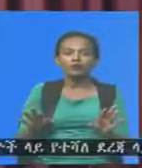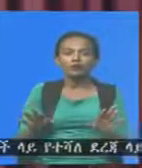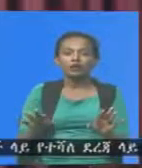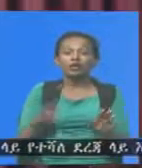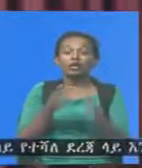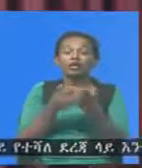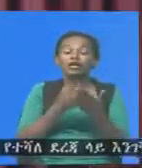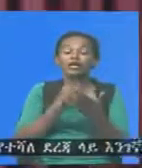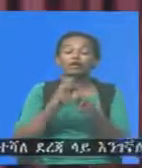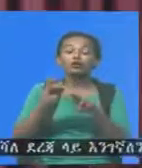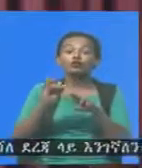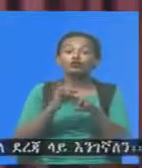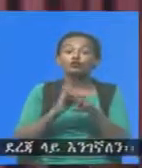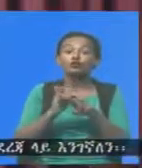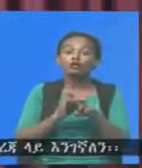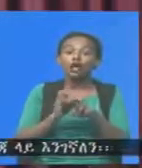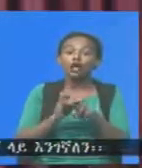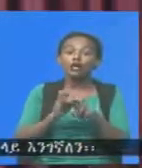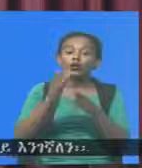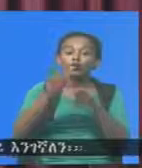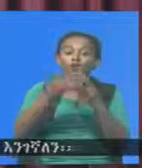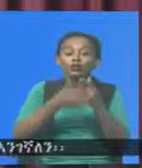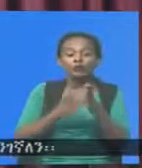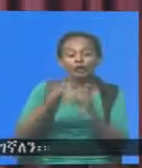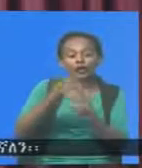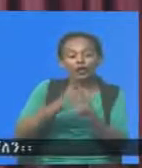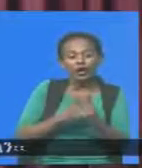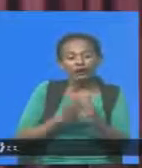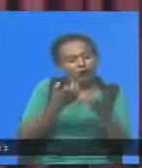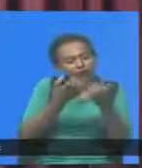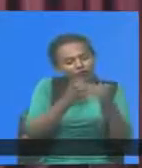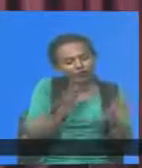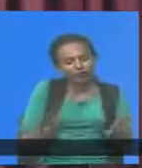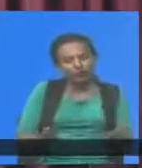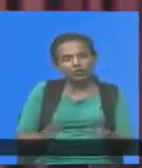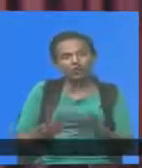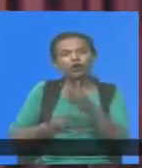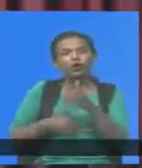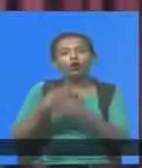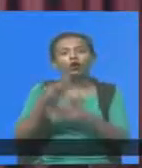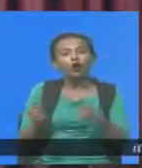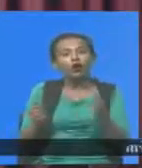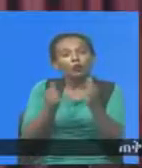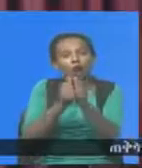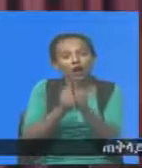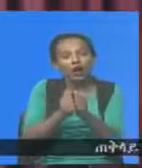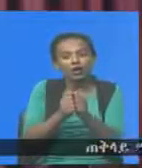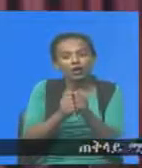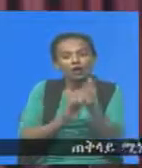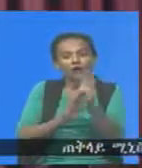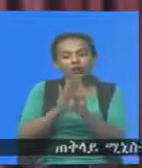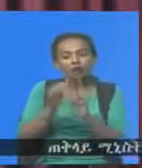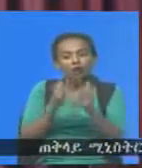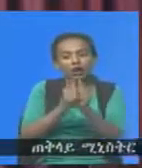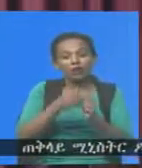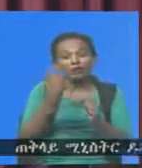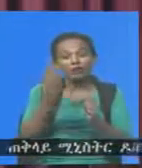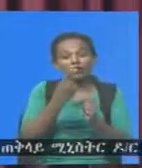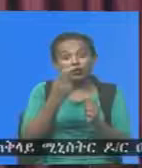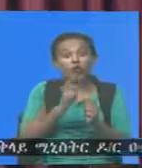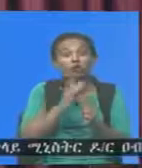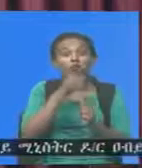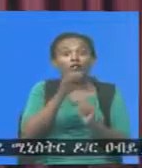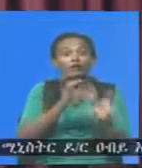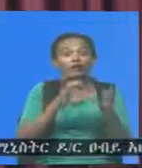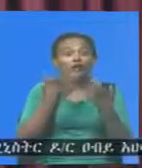ለዚህ ነው ጅቡቲ ላይ ወደብ መከራየት አንፈልግም፣ ካሁን በኋላ በጋራ አልንተን በጋራ እንጠቀማለን ኦን ማድረግ እንፈልጋለን ያልንበት